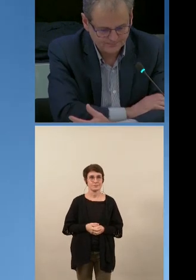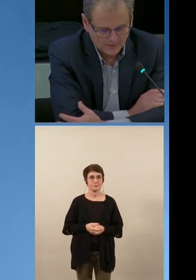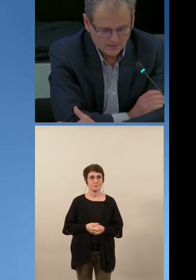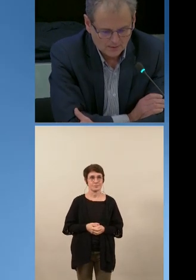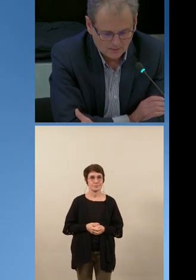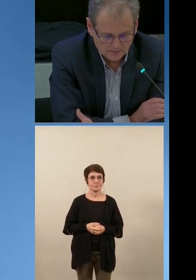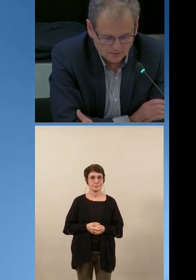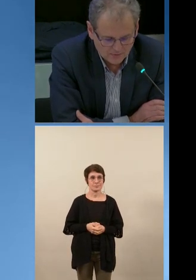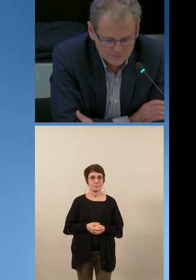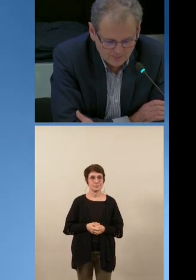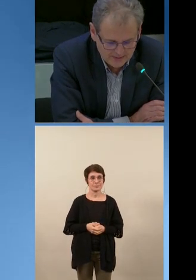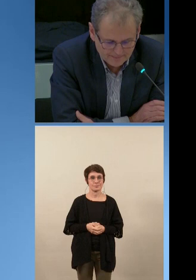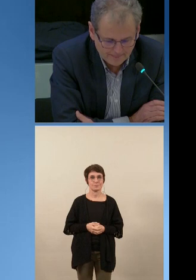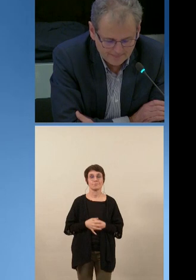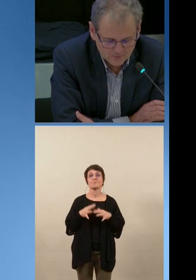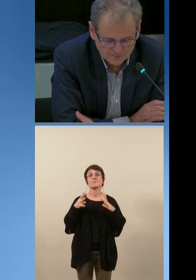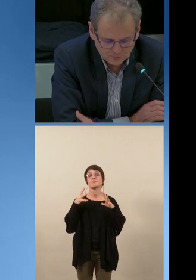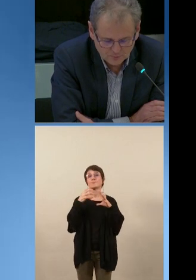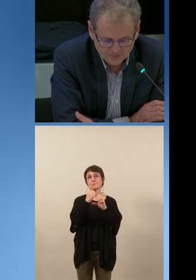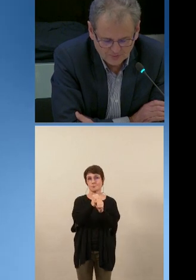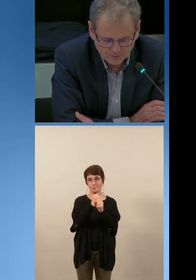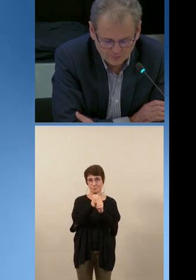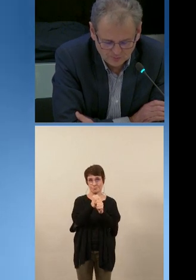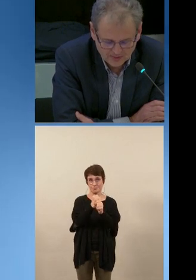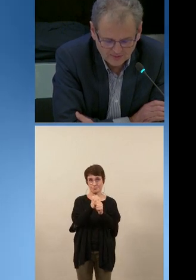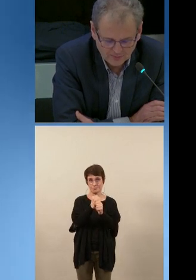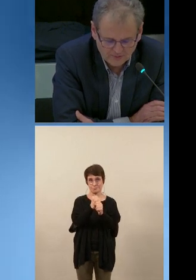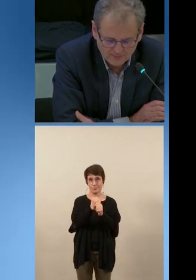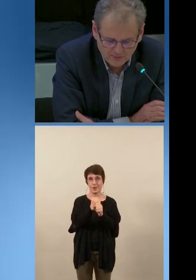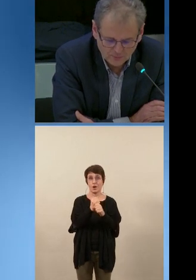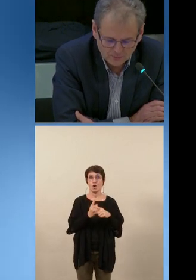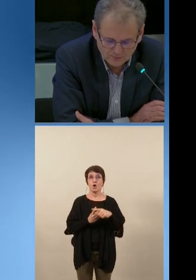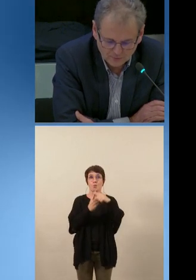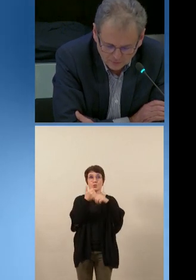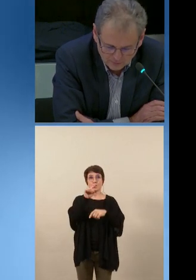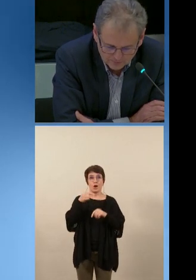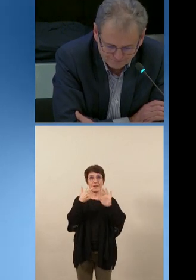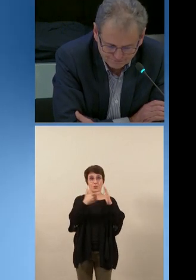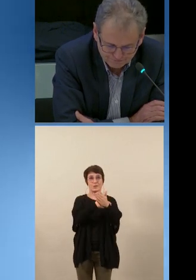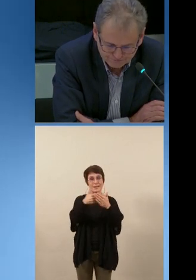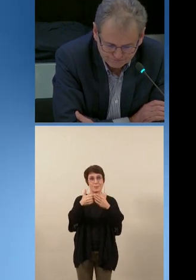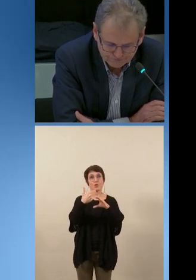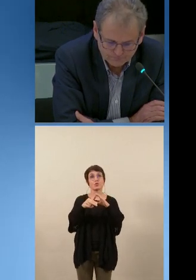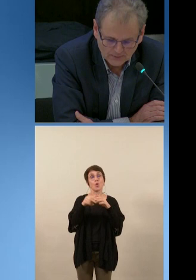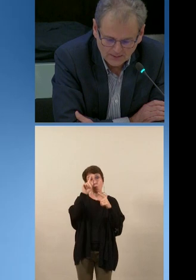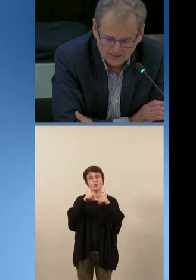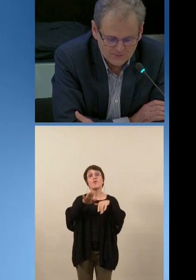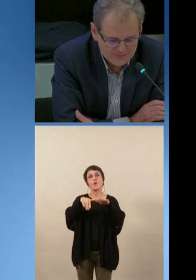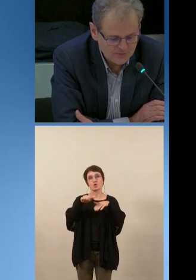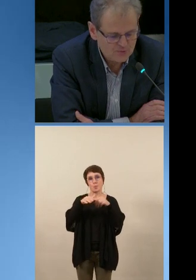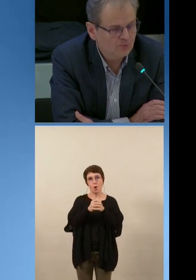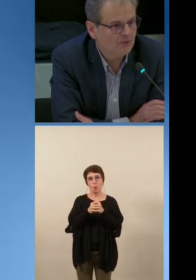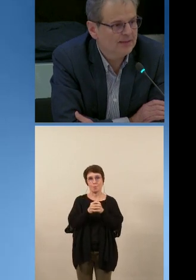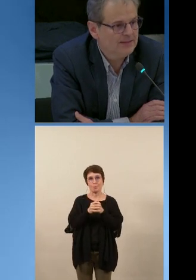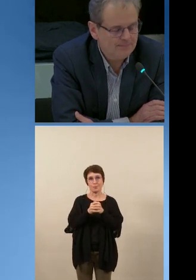bon en résumé nous avons une augmentation de 1,7 million d'euros en fonctionnement et une